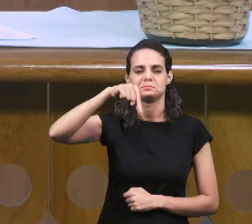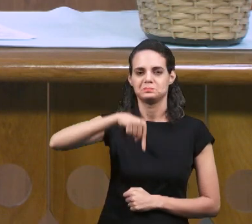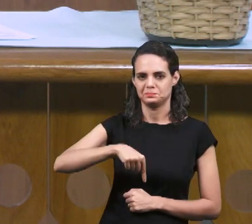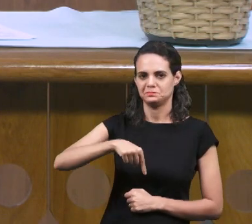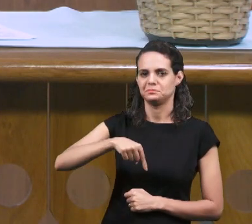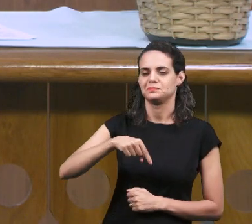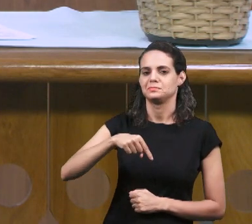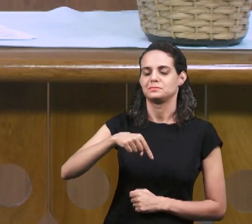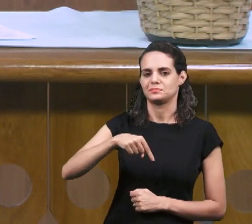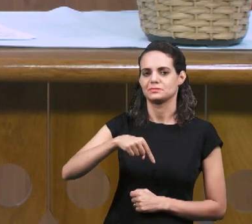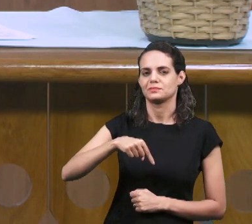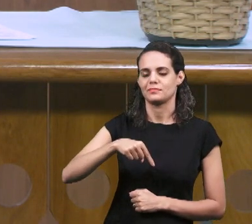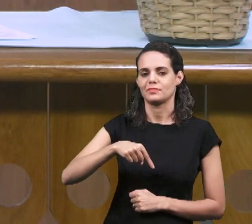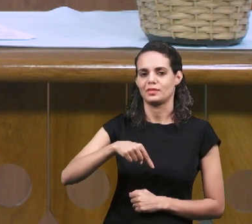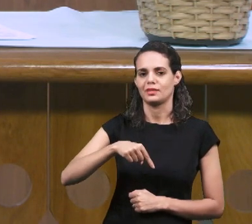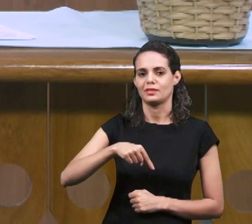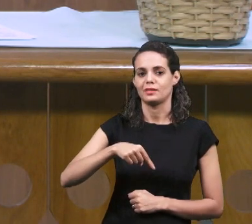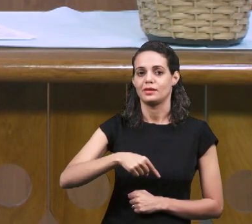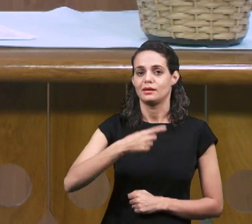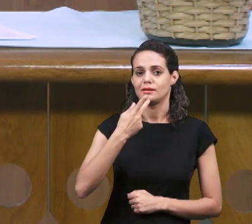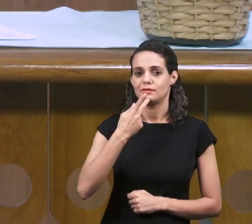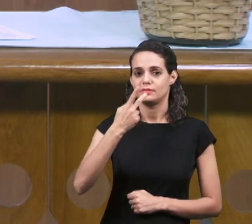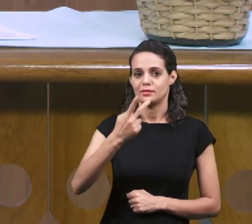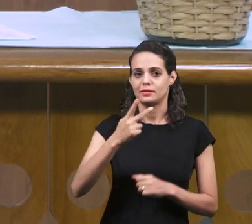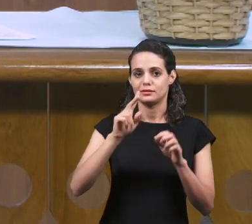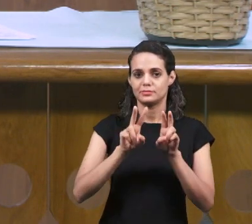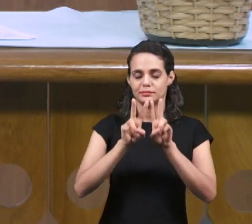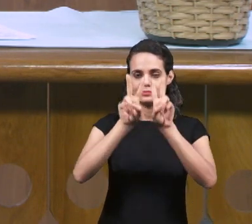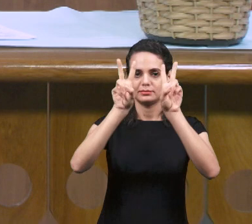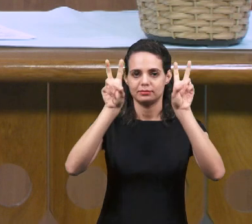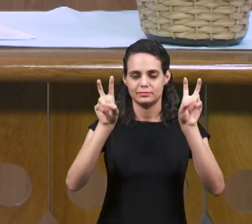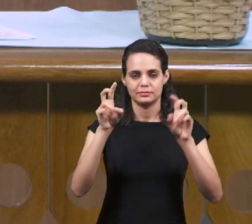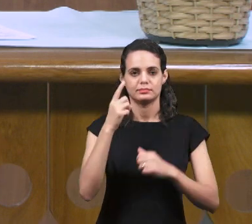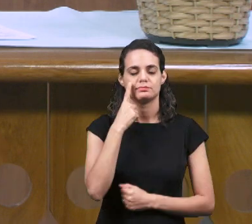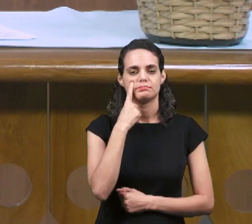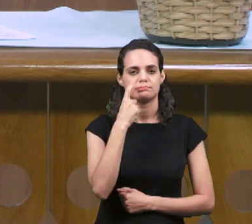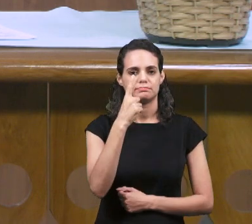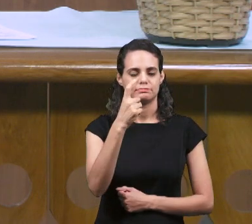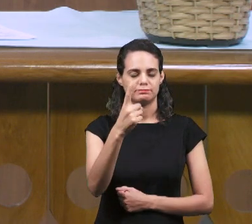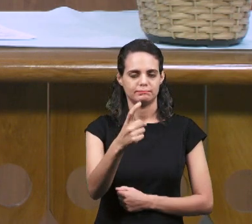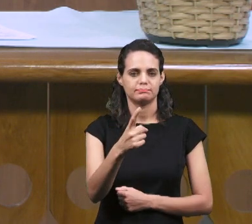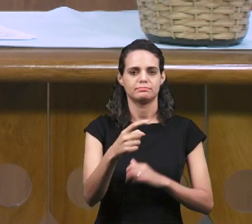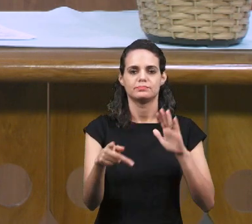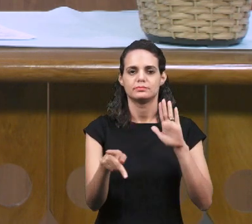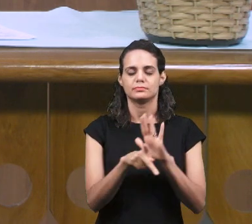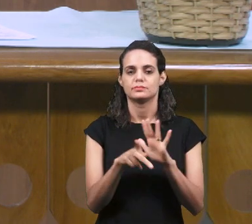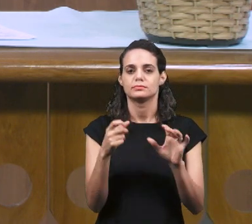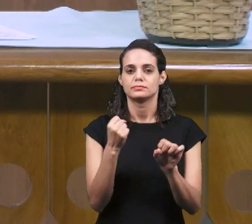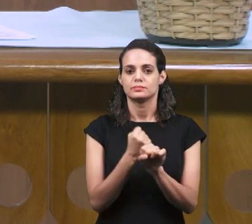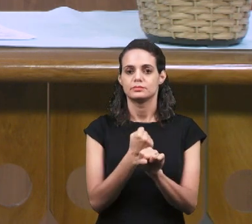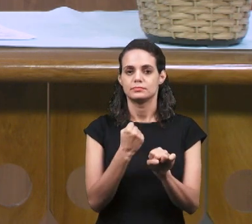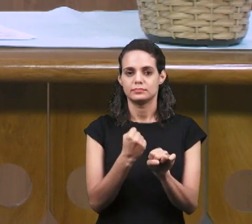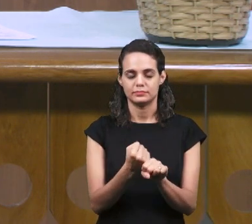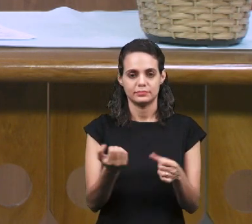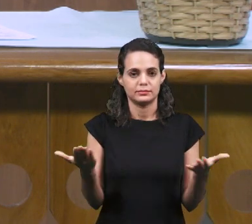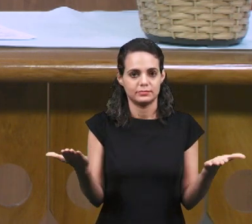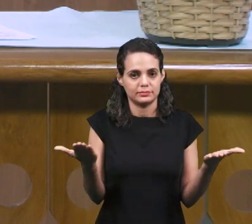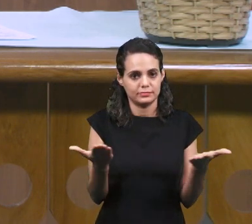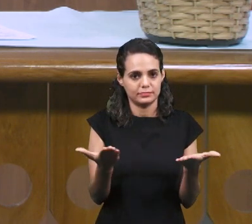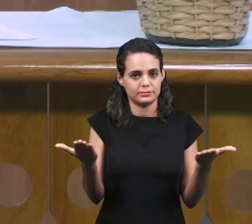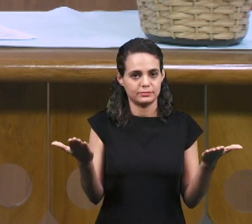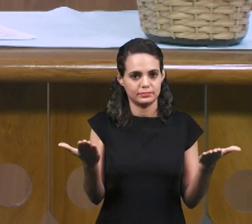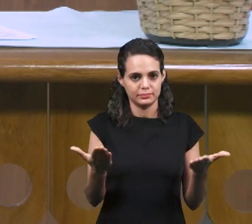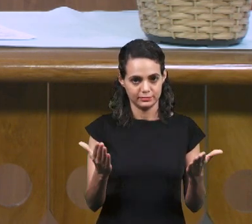les sujets qui sont de l'intérêt de l'œuvre du Saint-Esprit dans ce temps. Je veux dire aux frères et